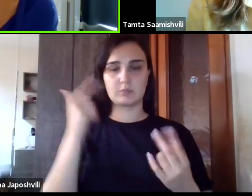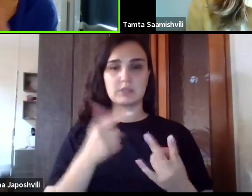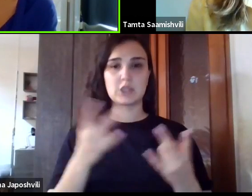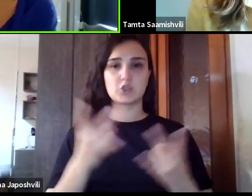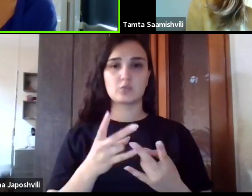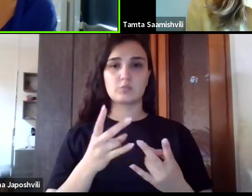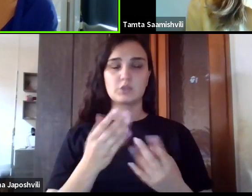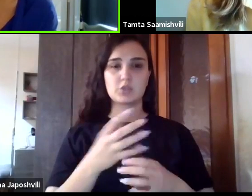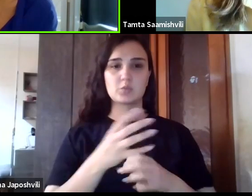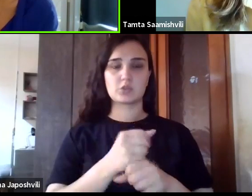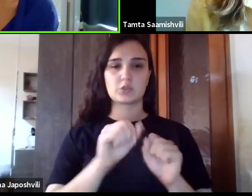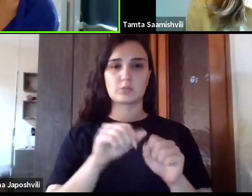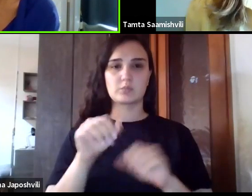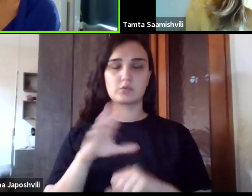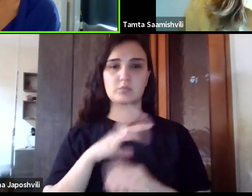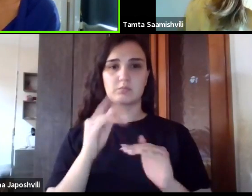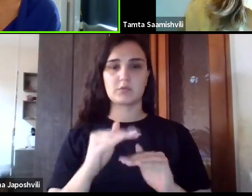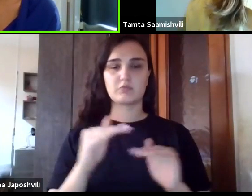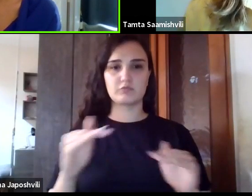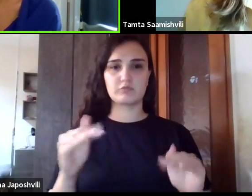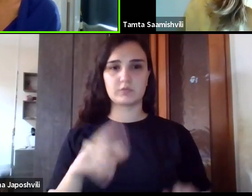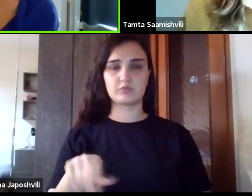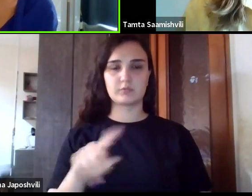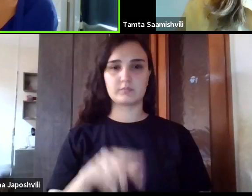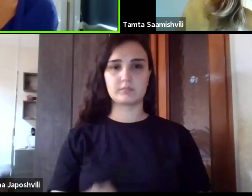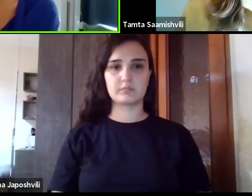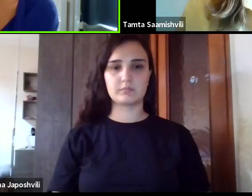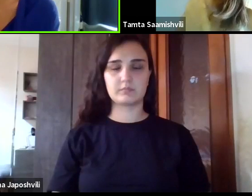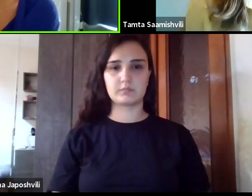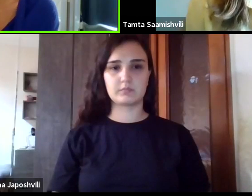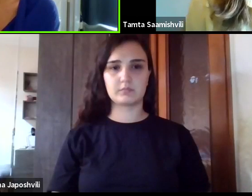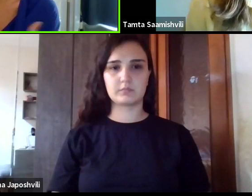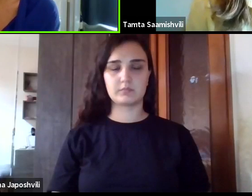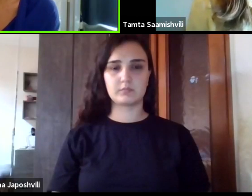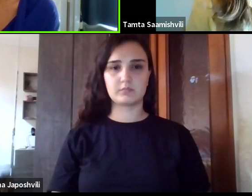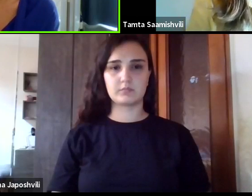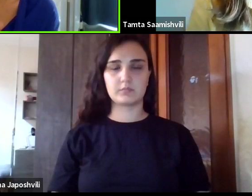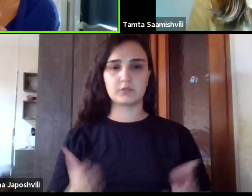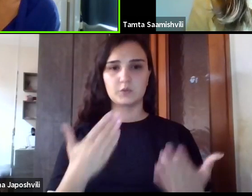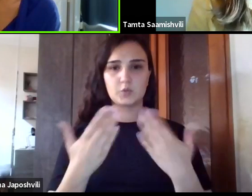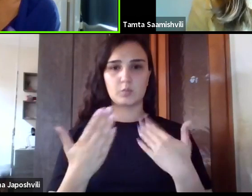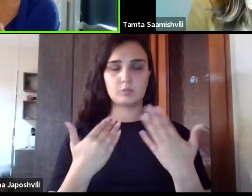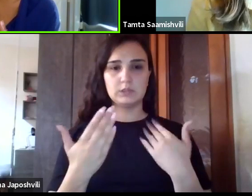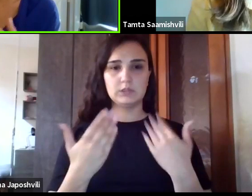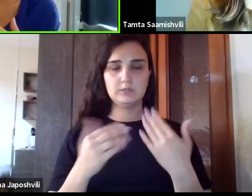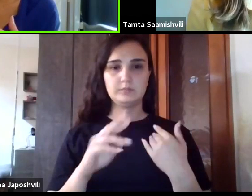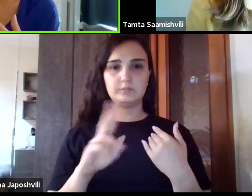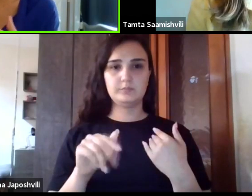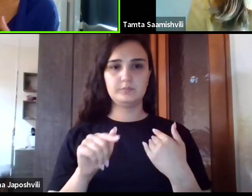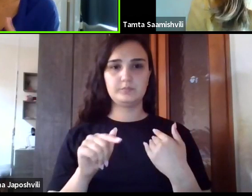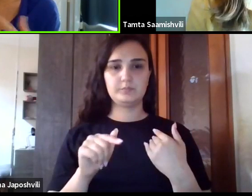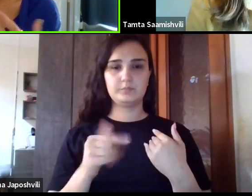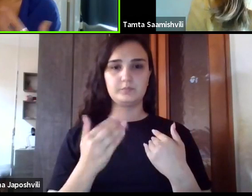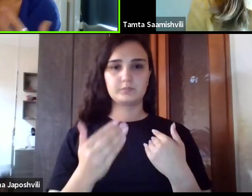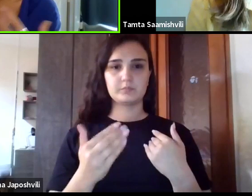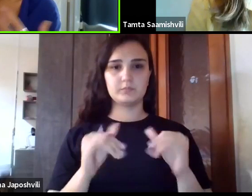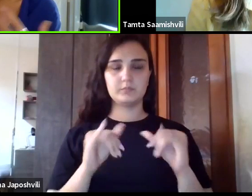საჭიროების თუ შეზღუდული შესაძლებლობის მქონე ბავშვთან პირიქით, კომუნიკაციისა და მასზე